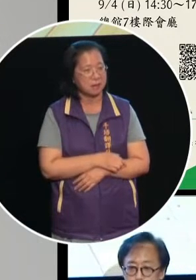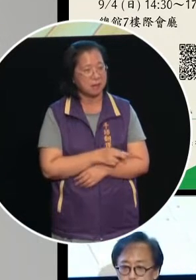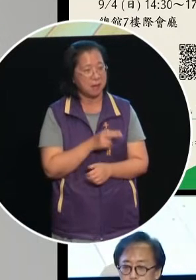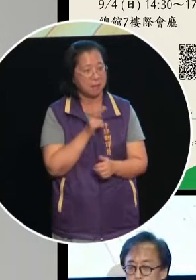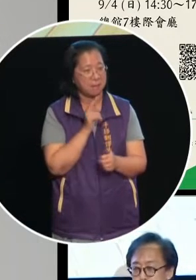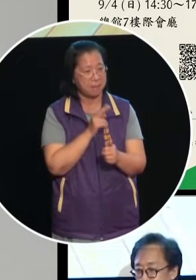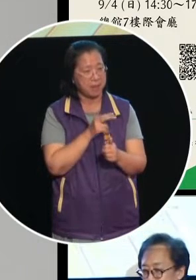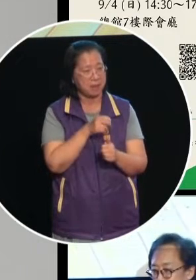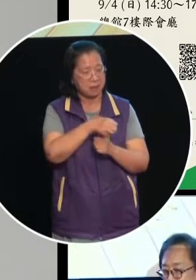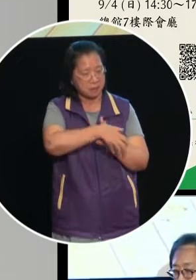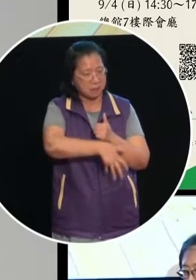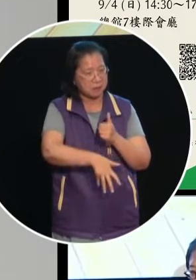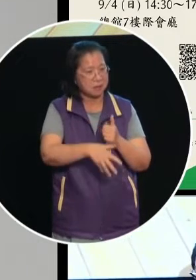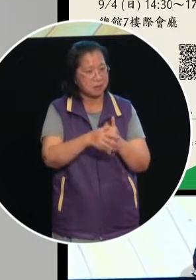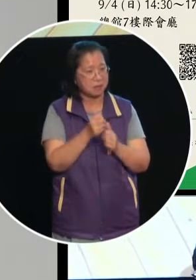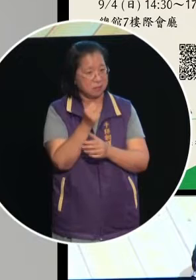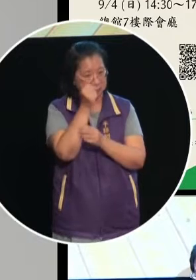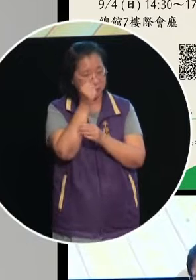他们是